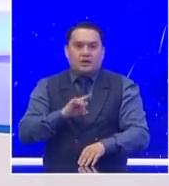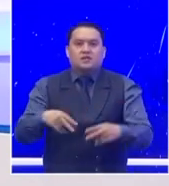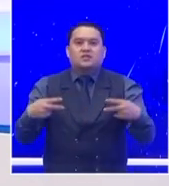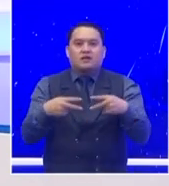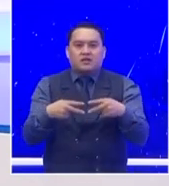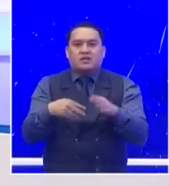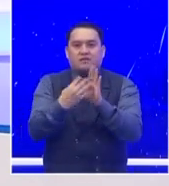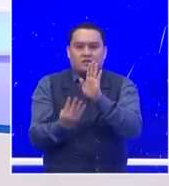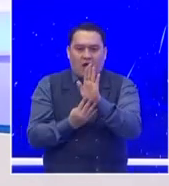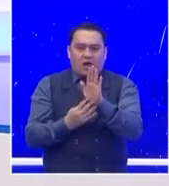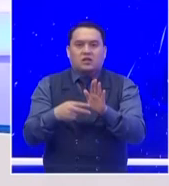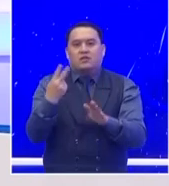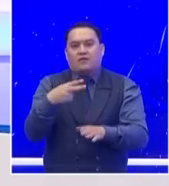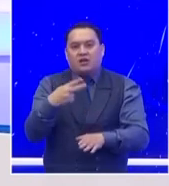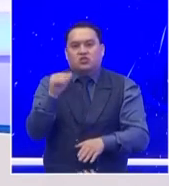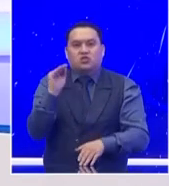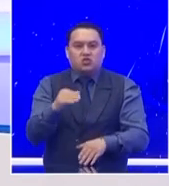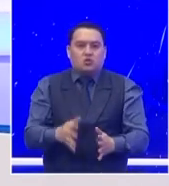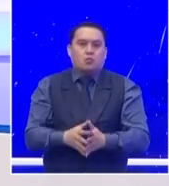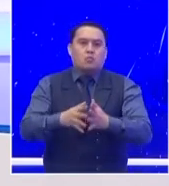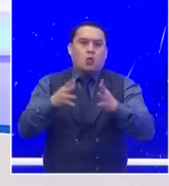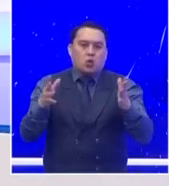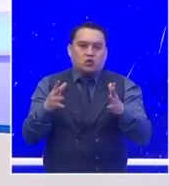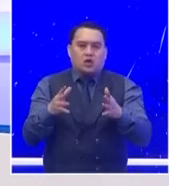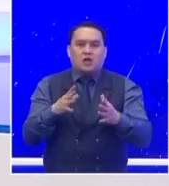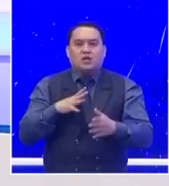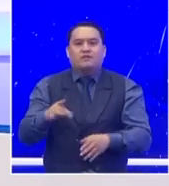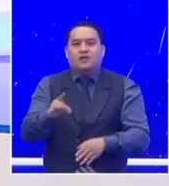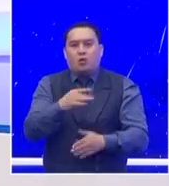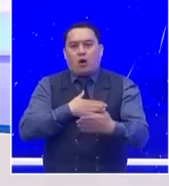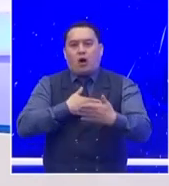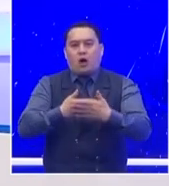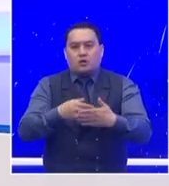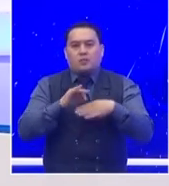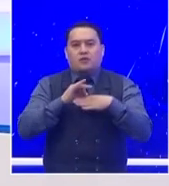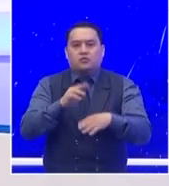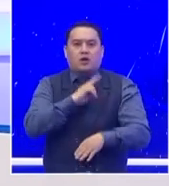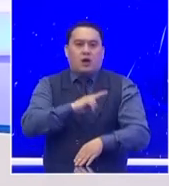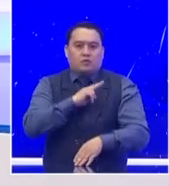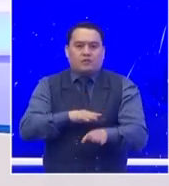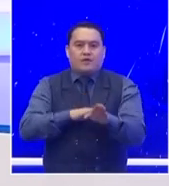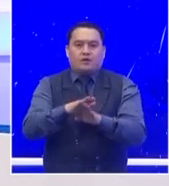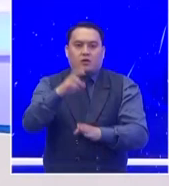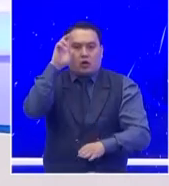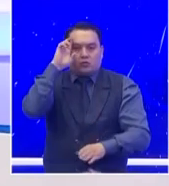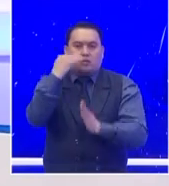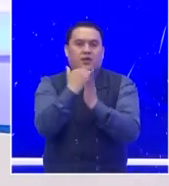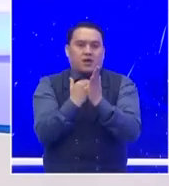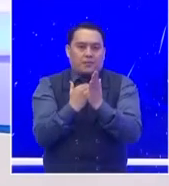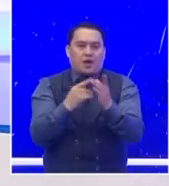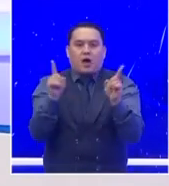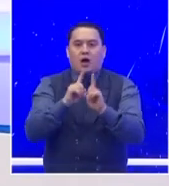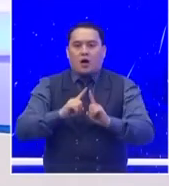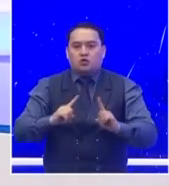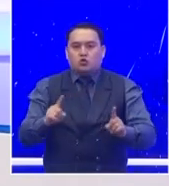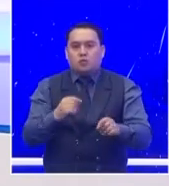сравнению с 2019-м это на 20 тысяч больше. Помимо этого, в регионе активно ведется работа по реализации государственных программ.